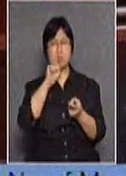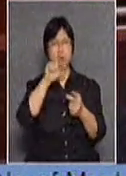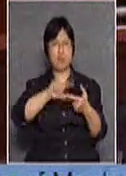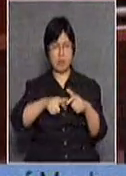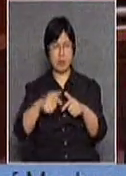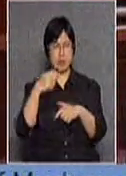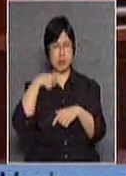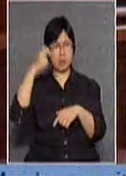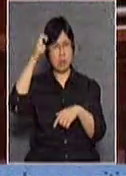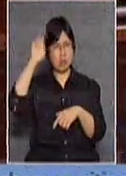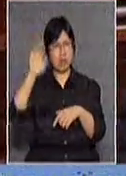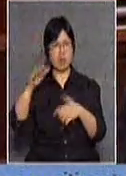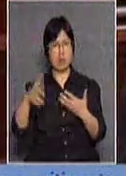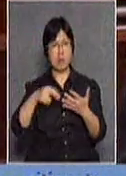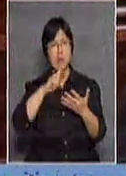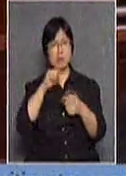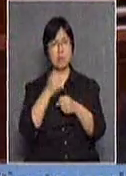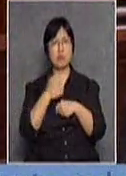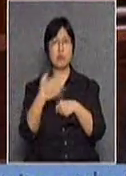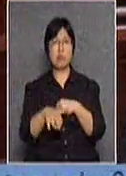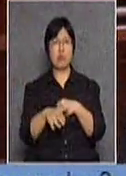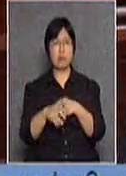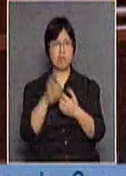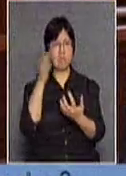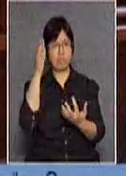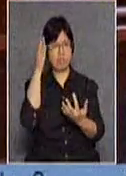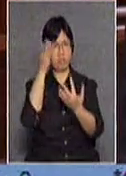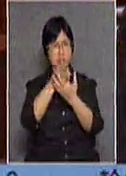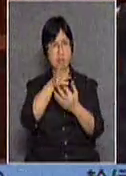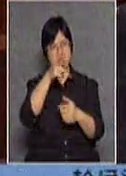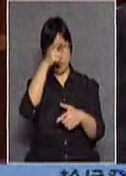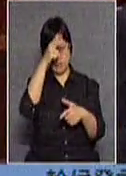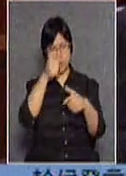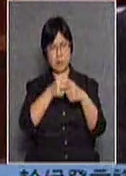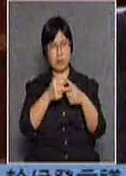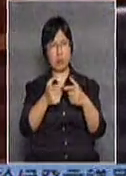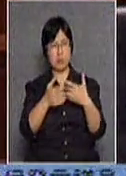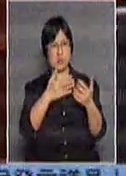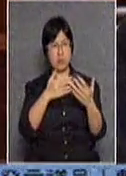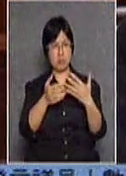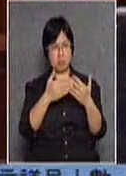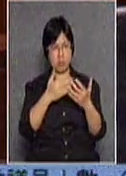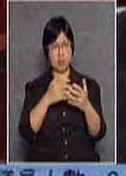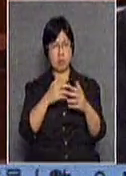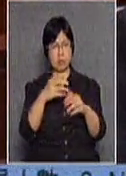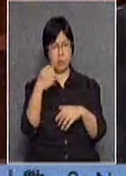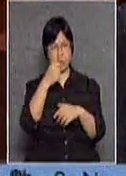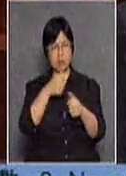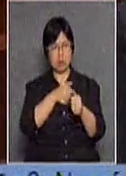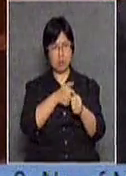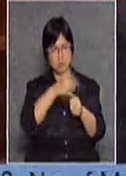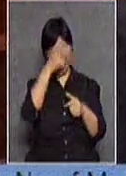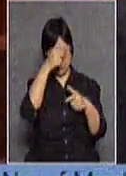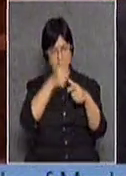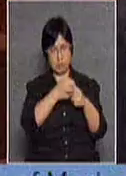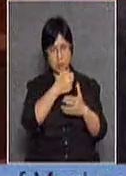考慮的同時，就是我今天下午做了的，就是直接是跟公務員事務局局長是指出，根據公務員的守則，海